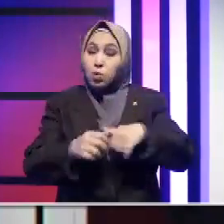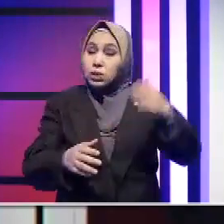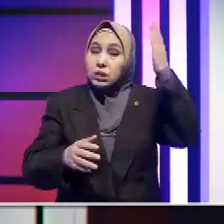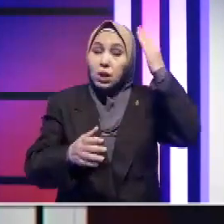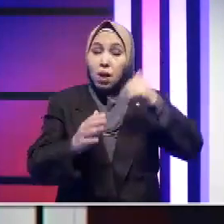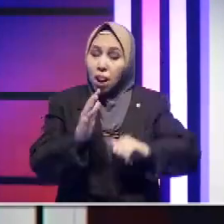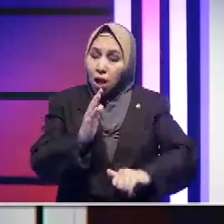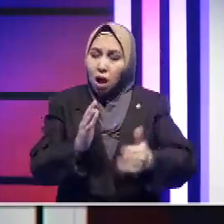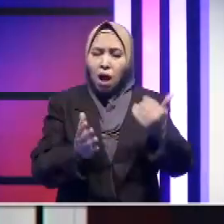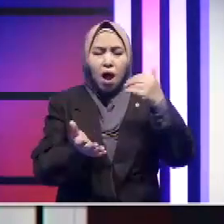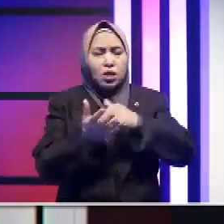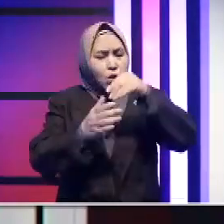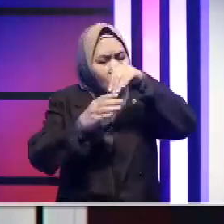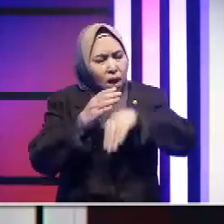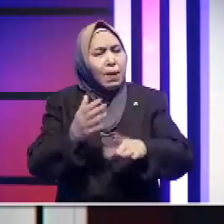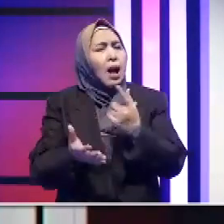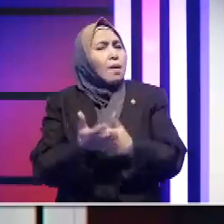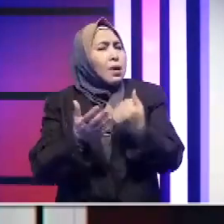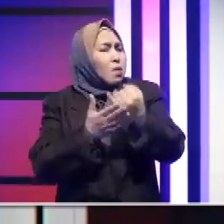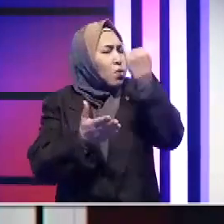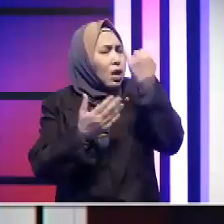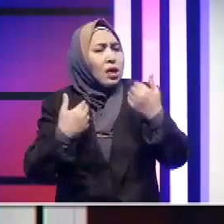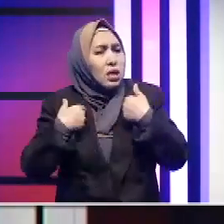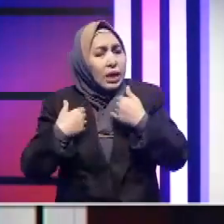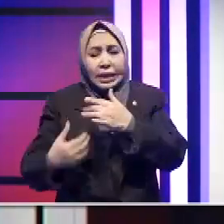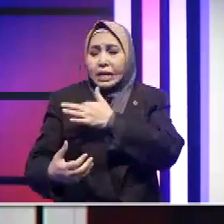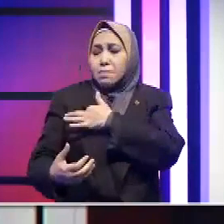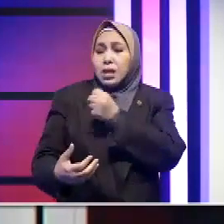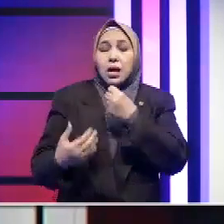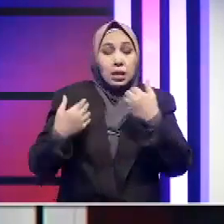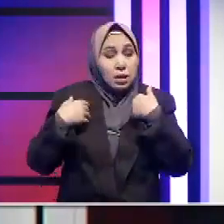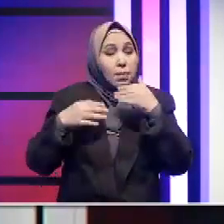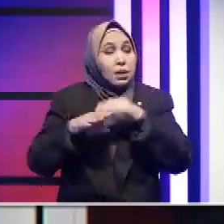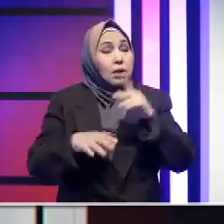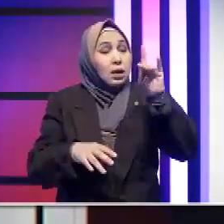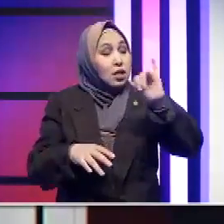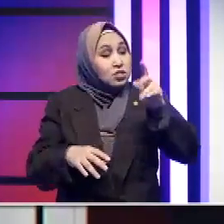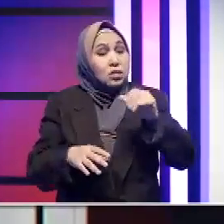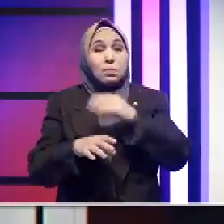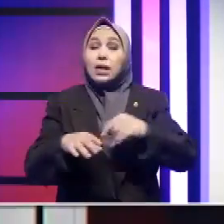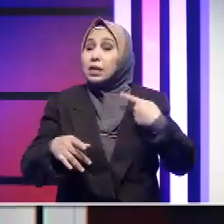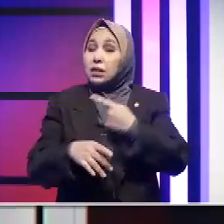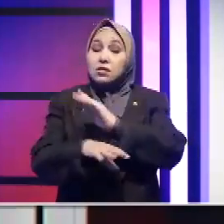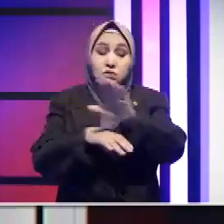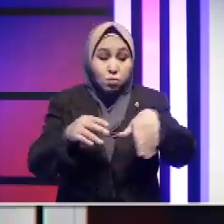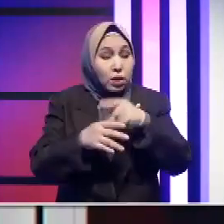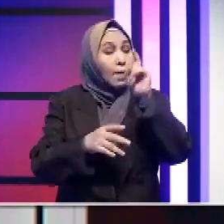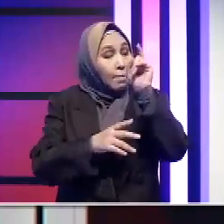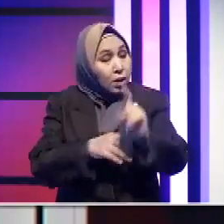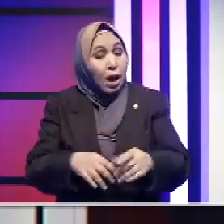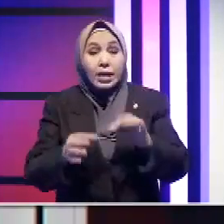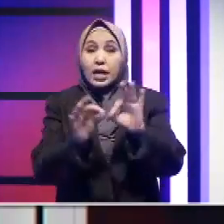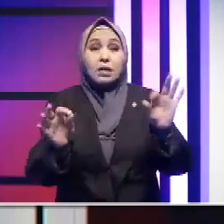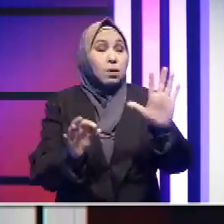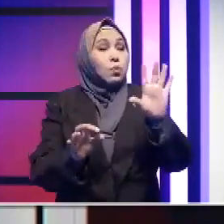lagi betapa permata yang hadir iman yang hadir pada ejgta semua sesuatu yang perlu diambil peringatan ayat